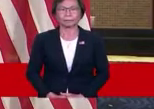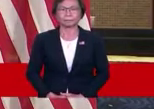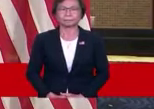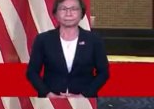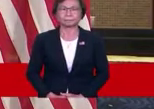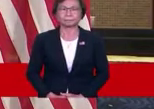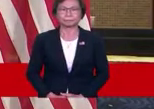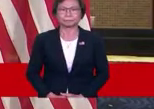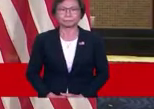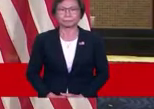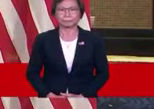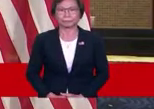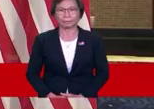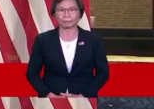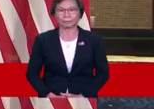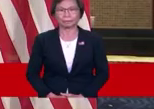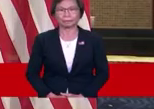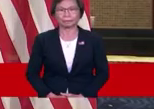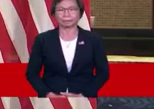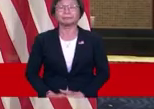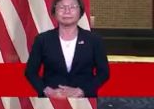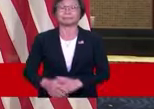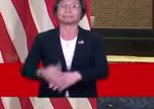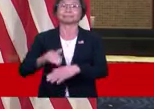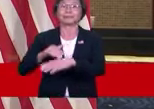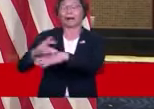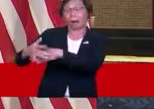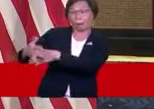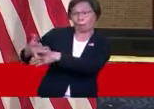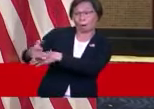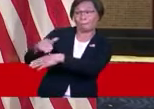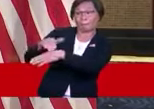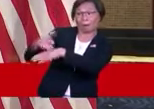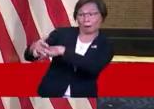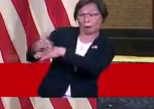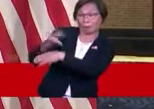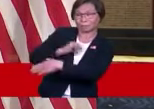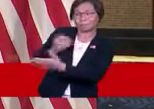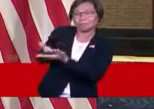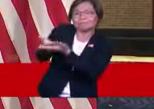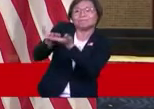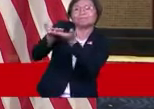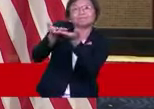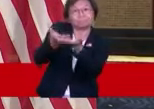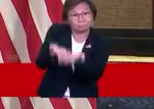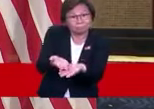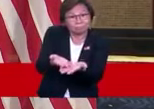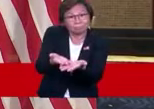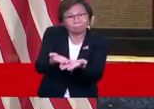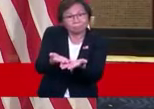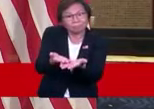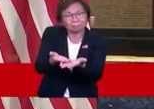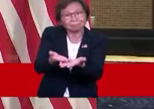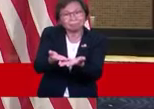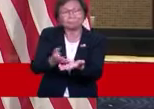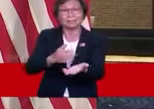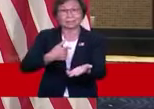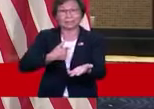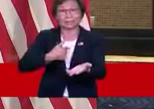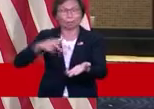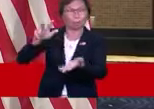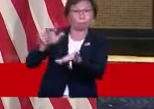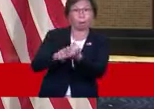Hai walaupun saya pada awalnya cara mencadangkan supaya keabsahan